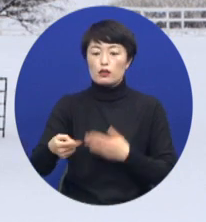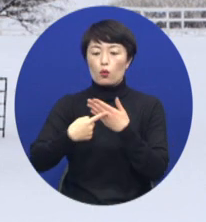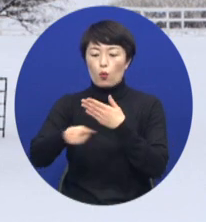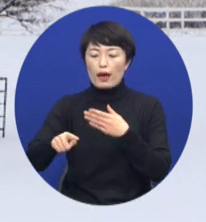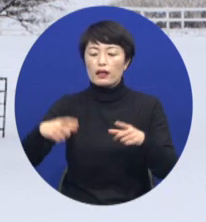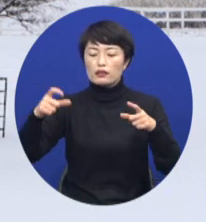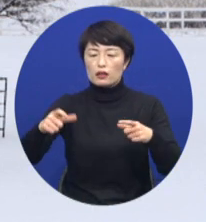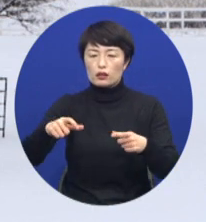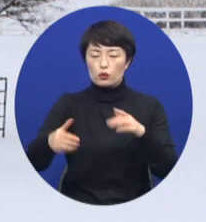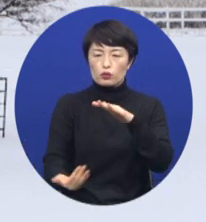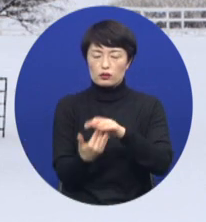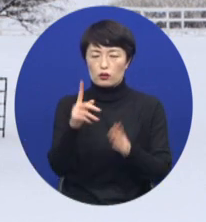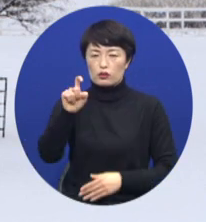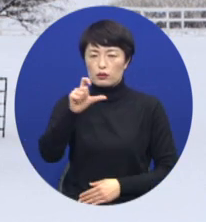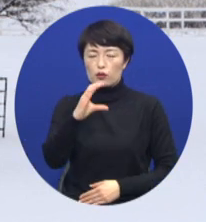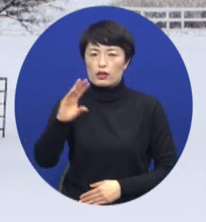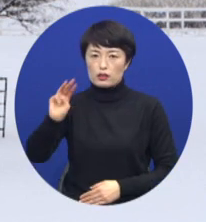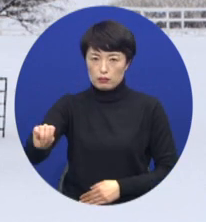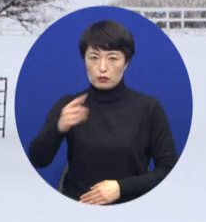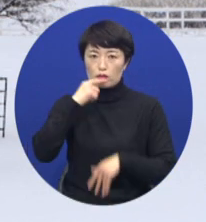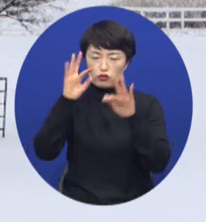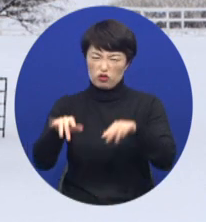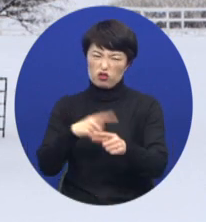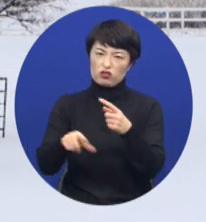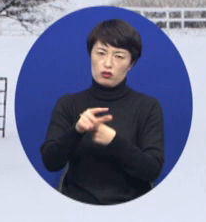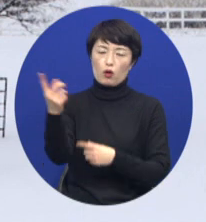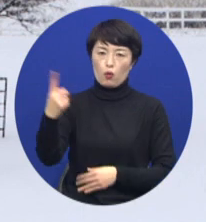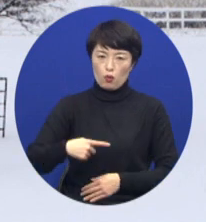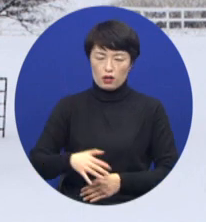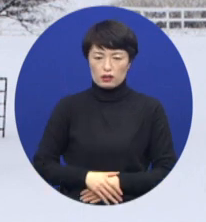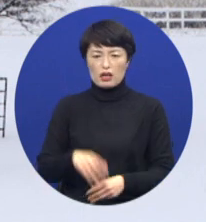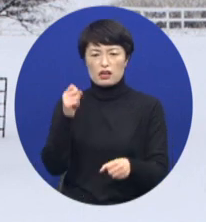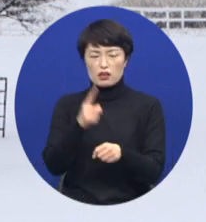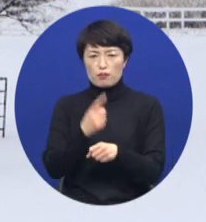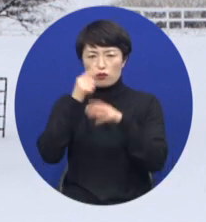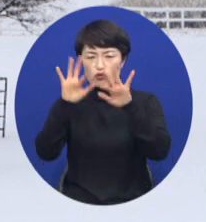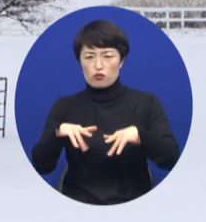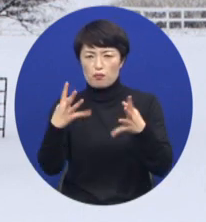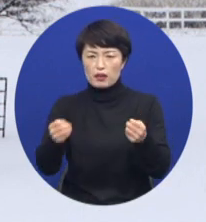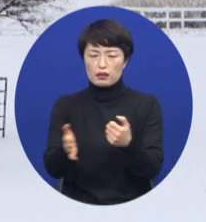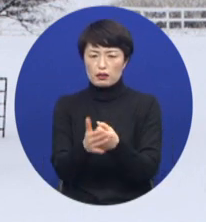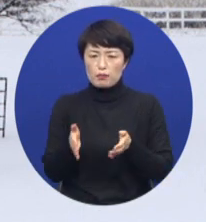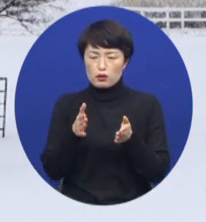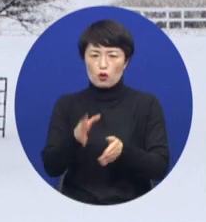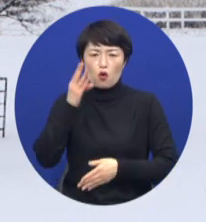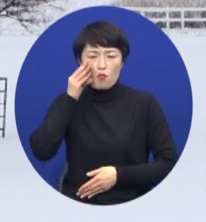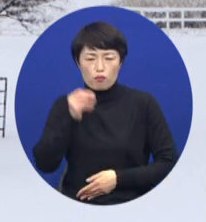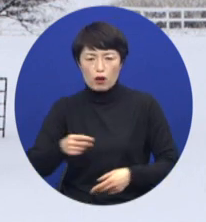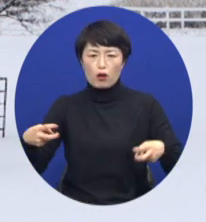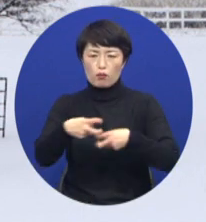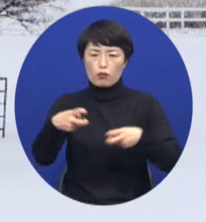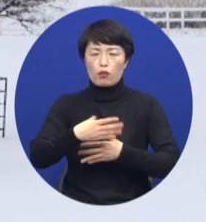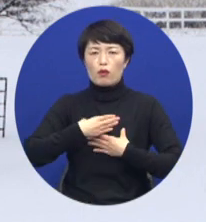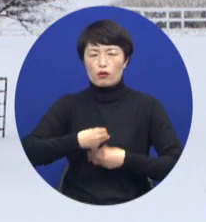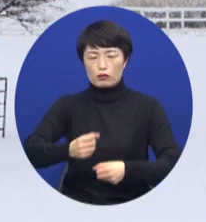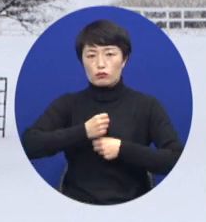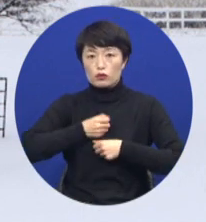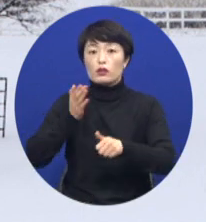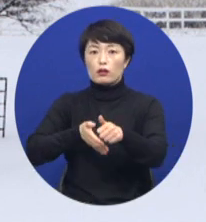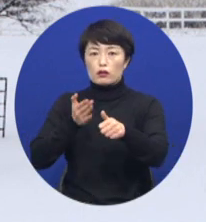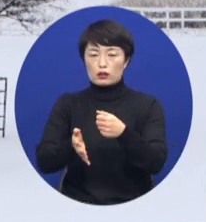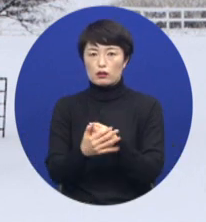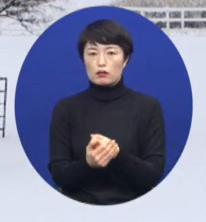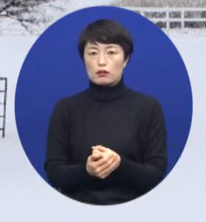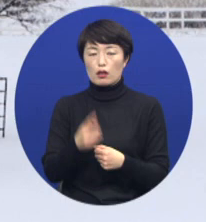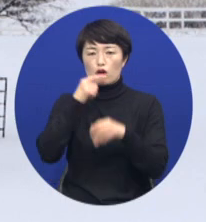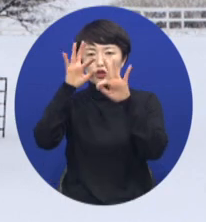눈이 더 오겠습니다 이미 많은 눈이 내린 터라 도로가 미끄러운 데요 교통안전에 각별히 유의하시기 바랍니다 비누는 1개가